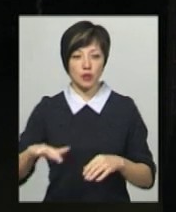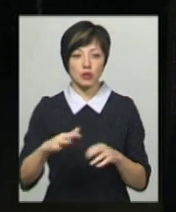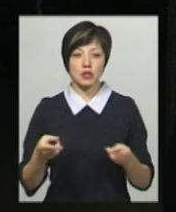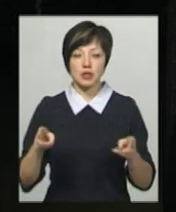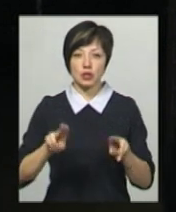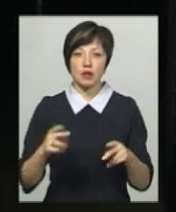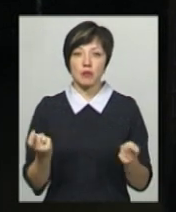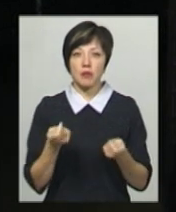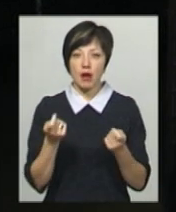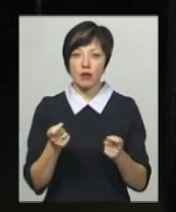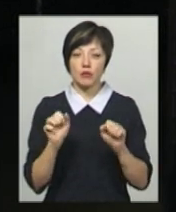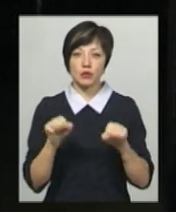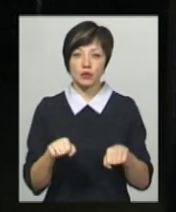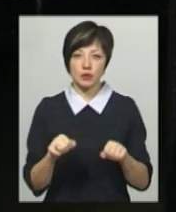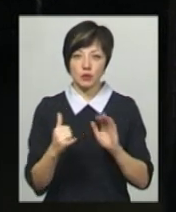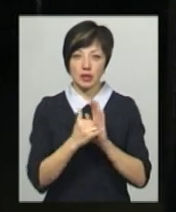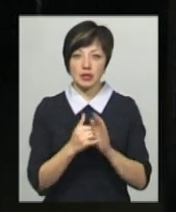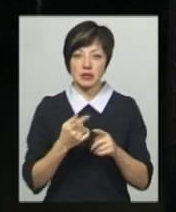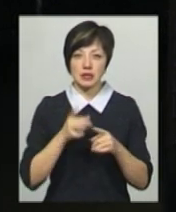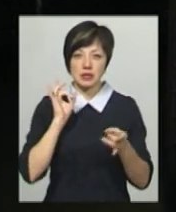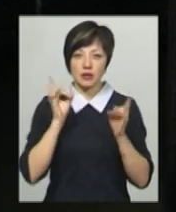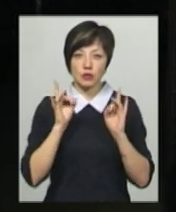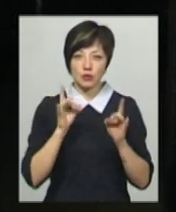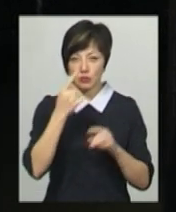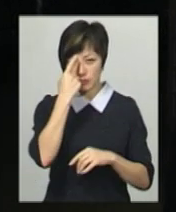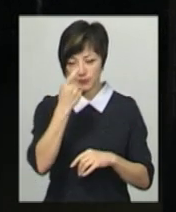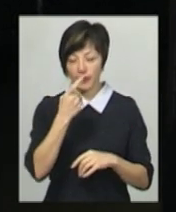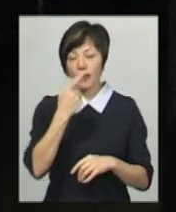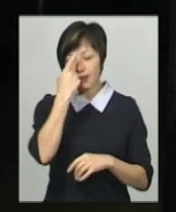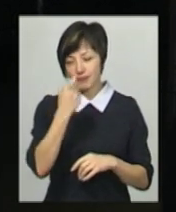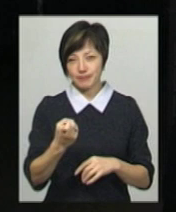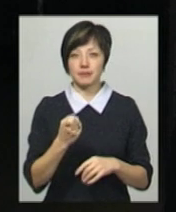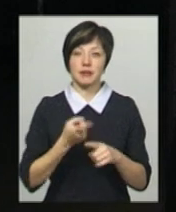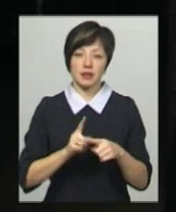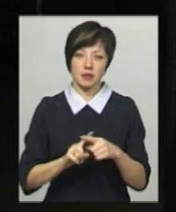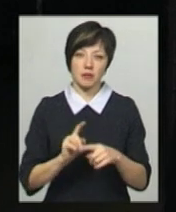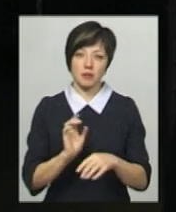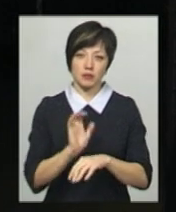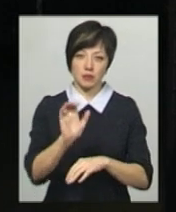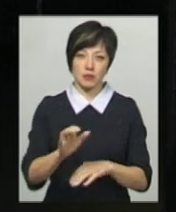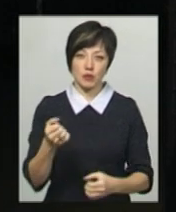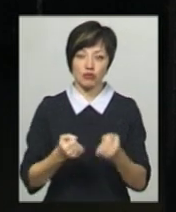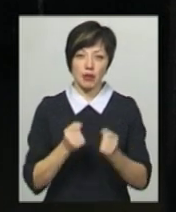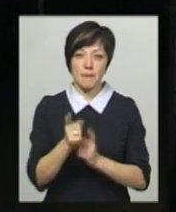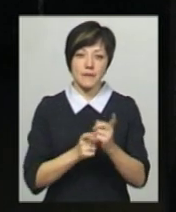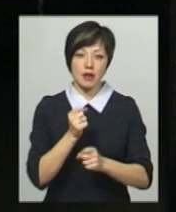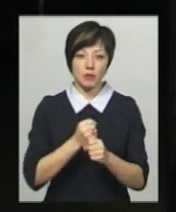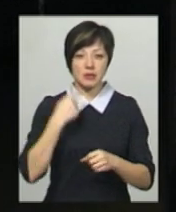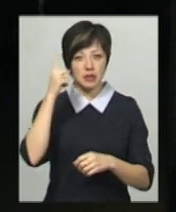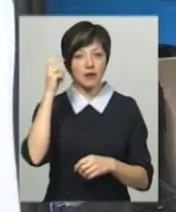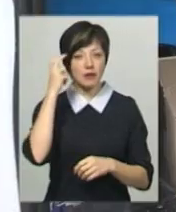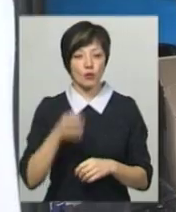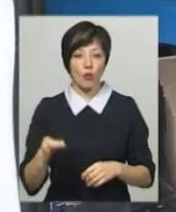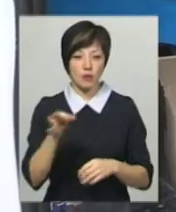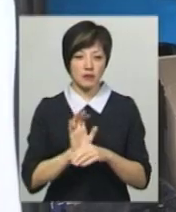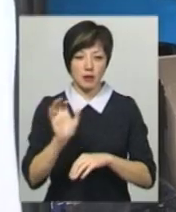залишається мало, на які можна поставити, сигналізуємо їм, вони присилають машину, відправляємо туди. На переробку я знаю, що десь в Київську